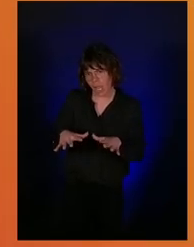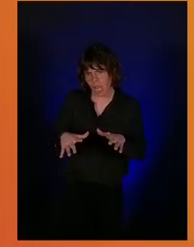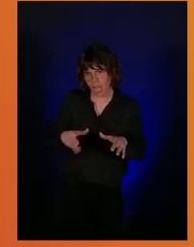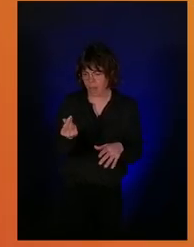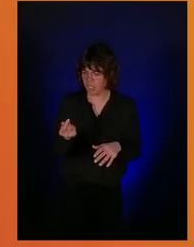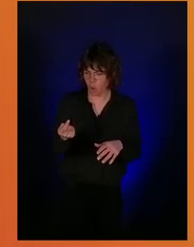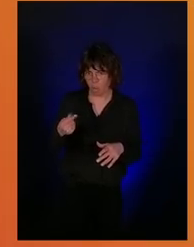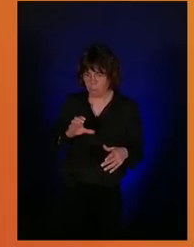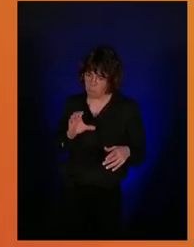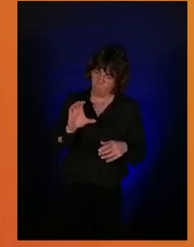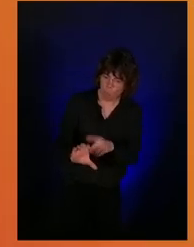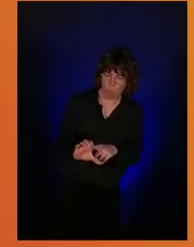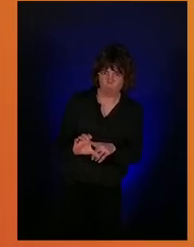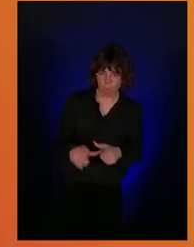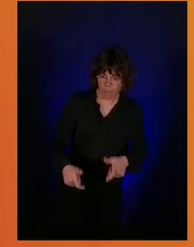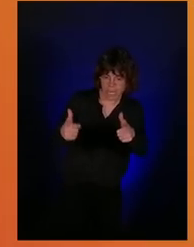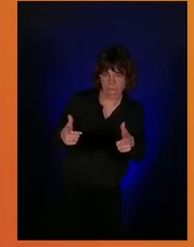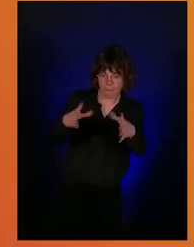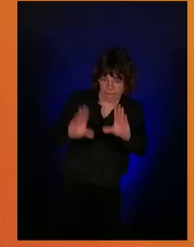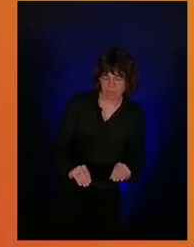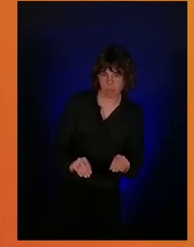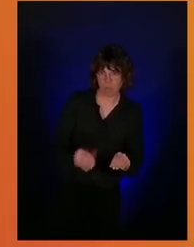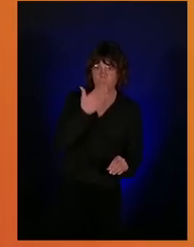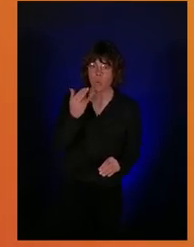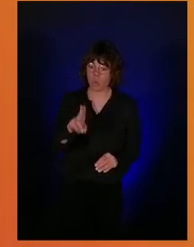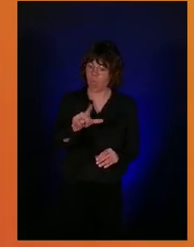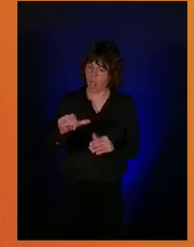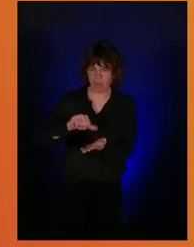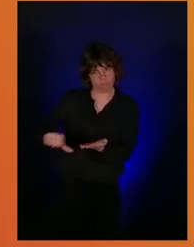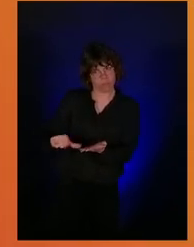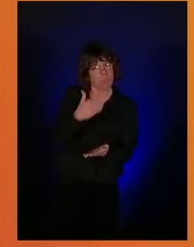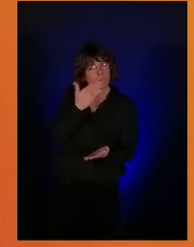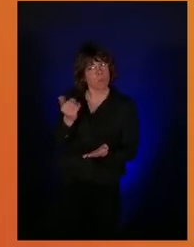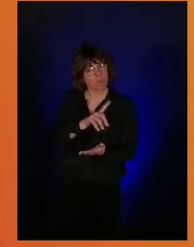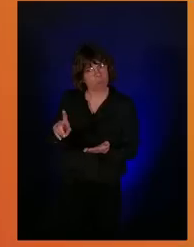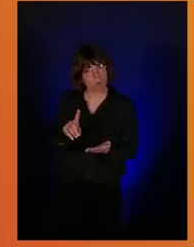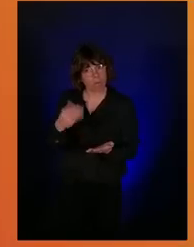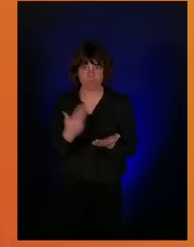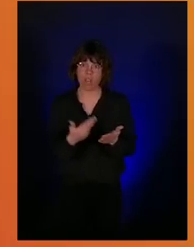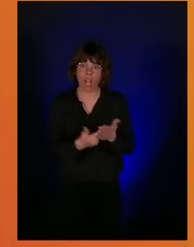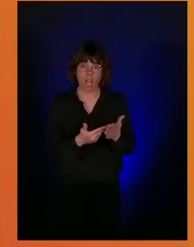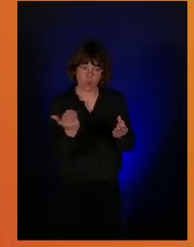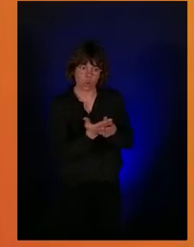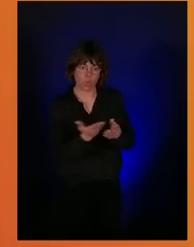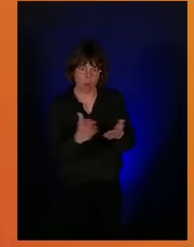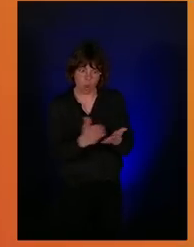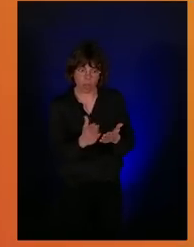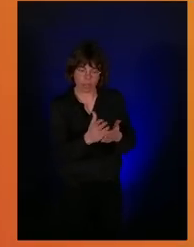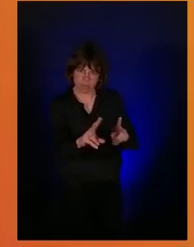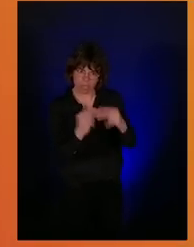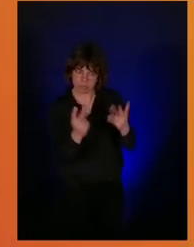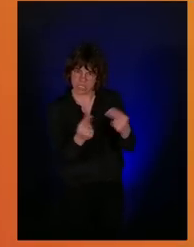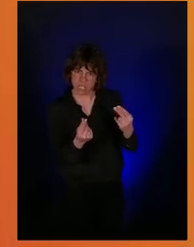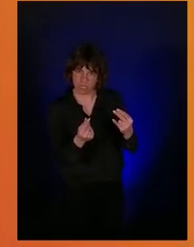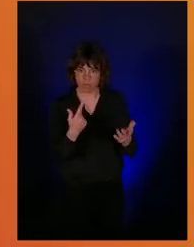de placement. Ne serait-il pas plus sage de financer les UL, comme c'est largement indiqué dans les documents d'orientation, plutôt